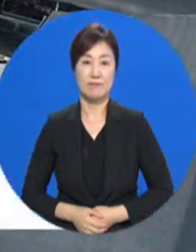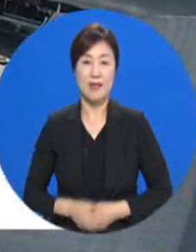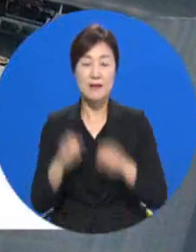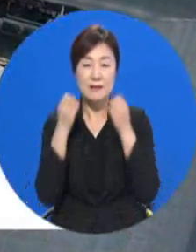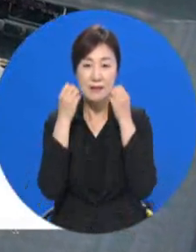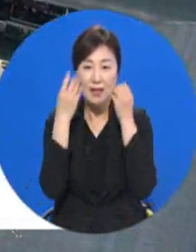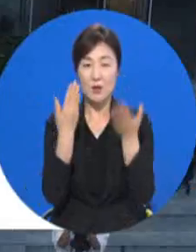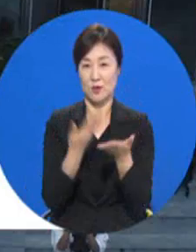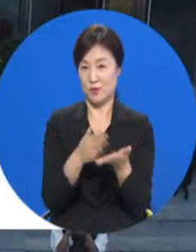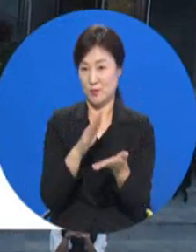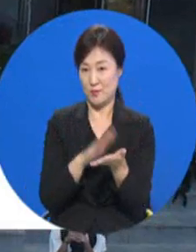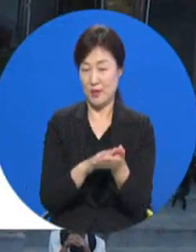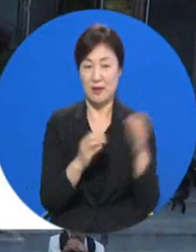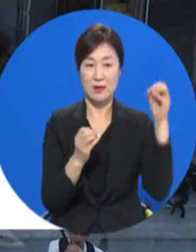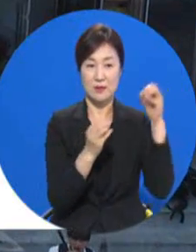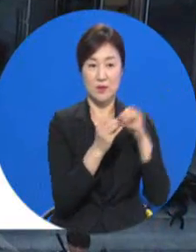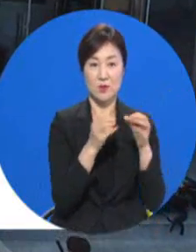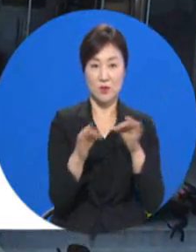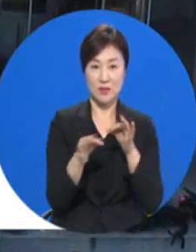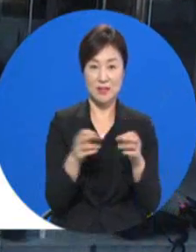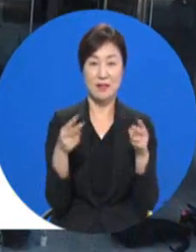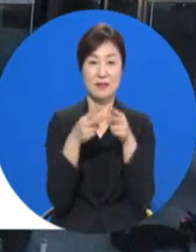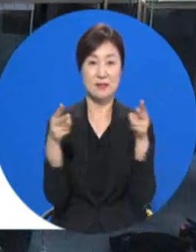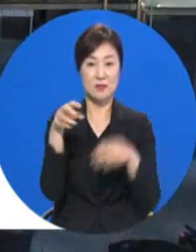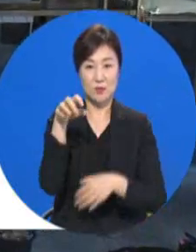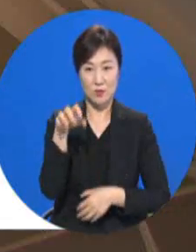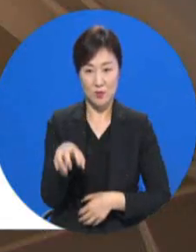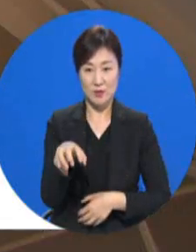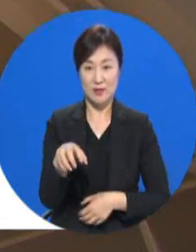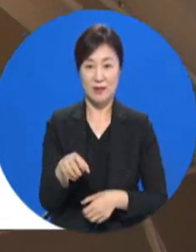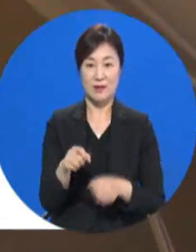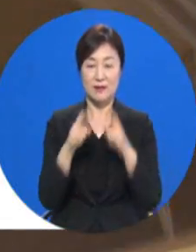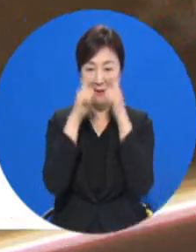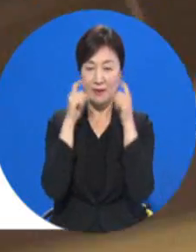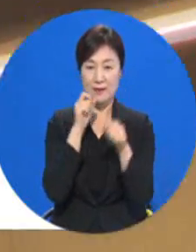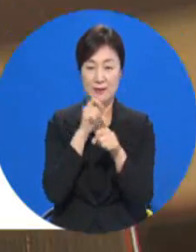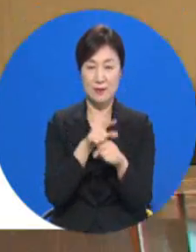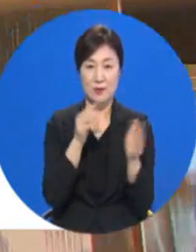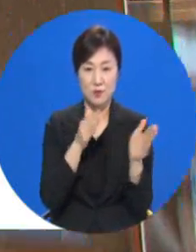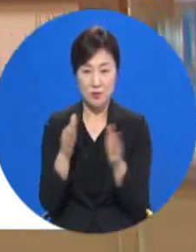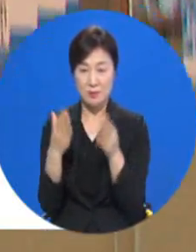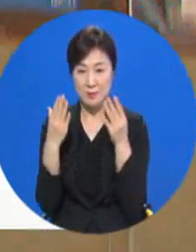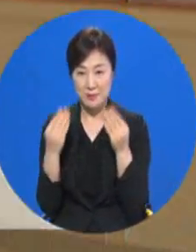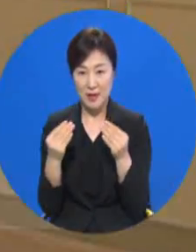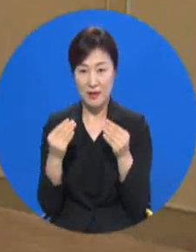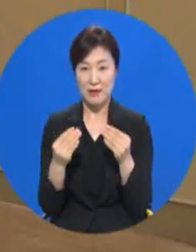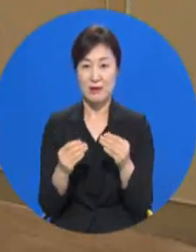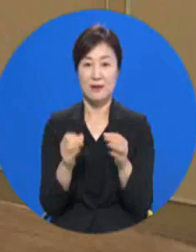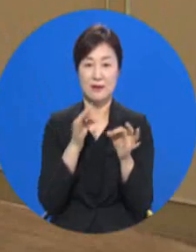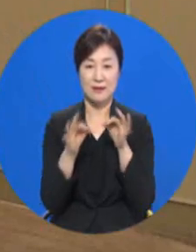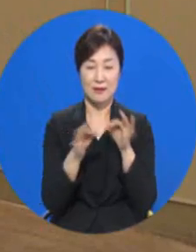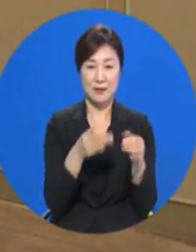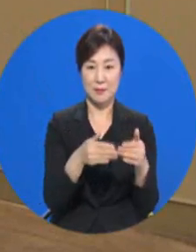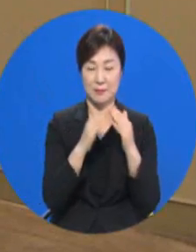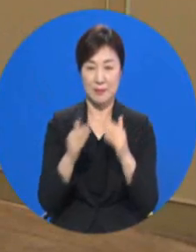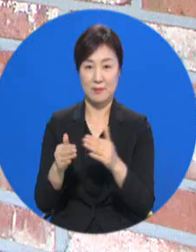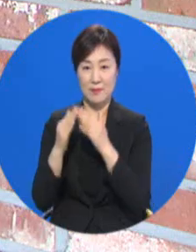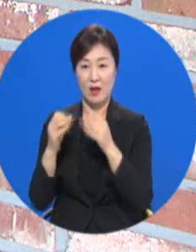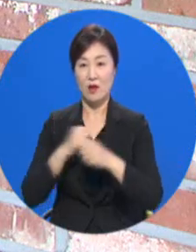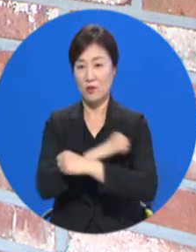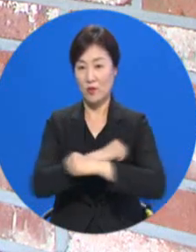산뜻하게 단장된 전통시장 건물 2층에 저마다의 개성을 갖춘 소규모 점포와 넓은 휴식 공간이